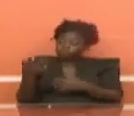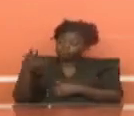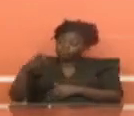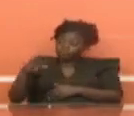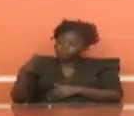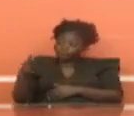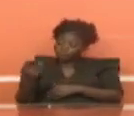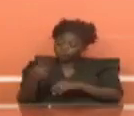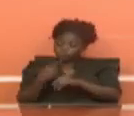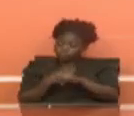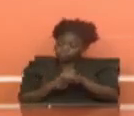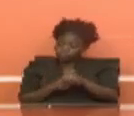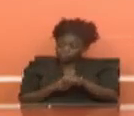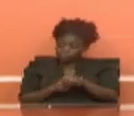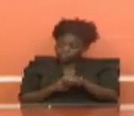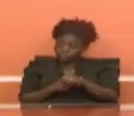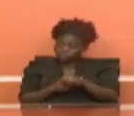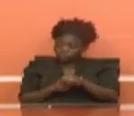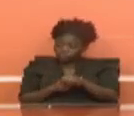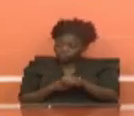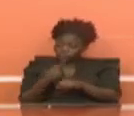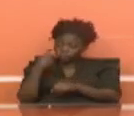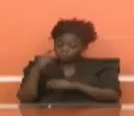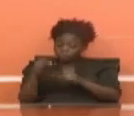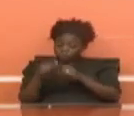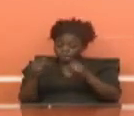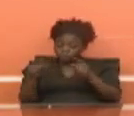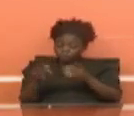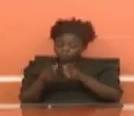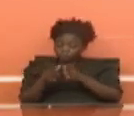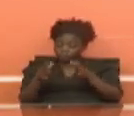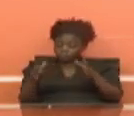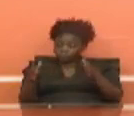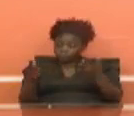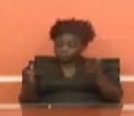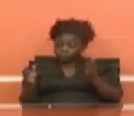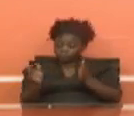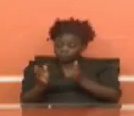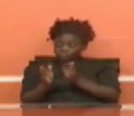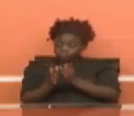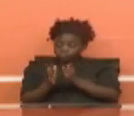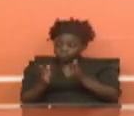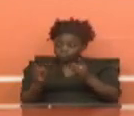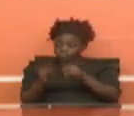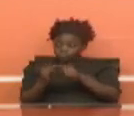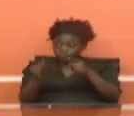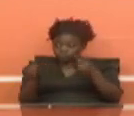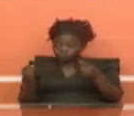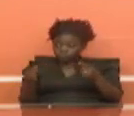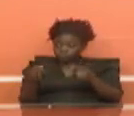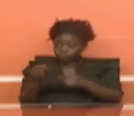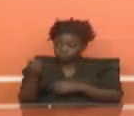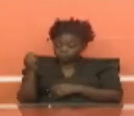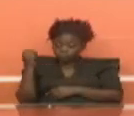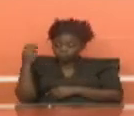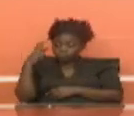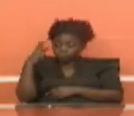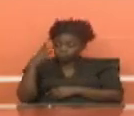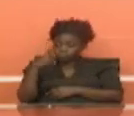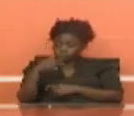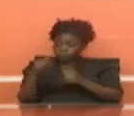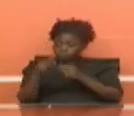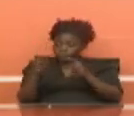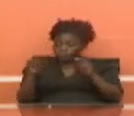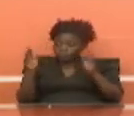embudde ojja kulaba nga n'amabanga ge tugenda okulekawo nga matono nnyo ate nga bigenda kunyirira so singa eri